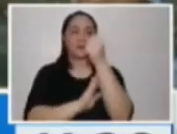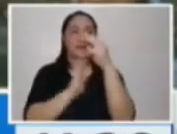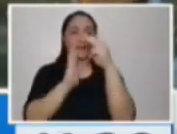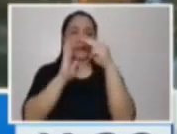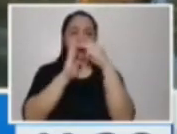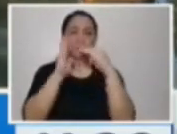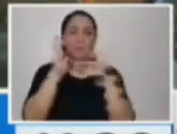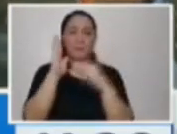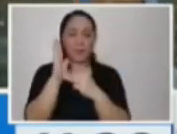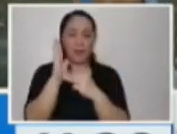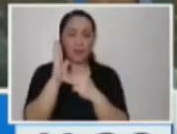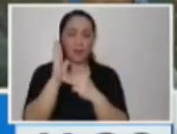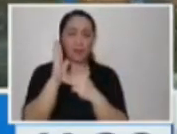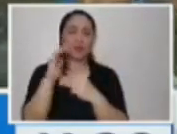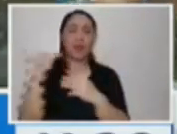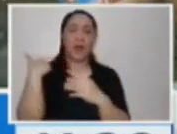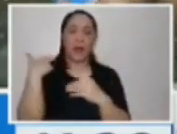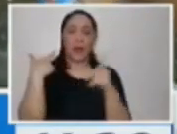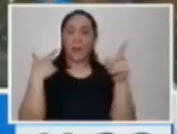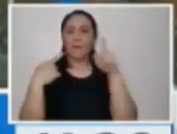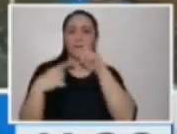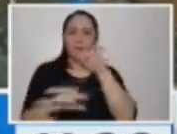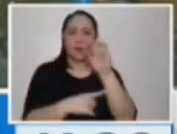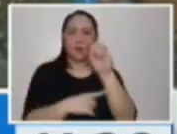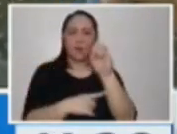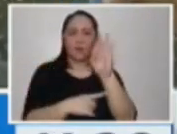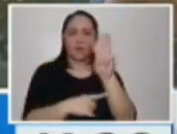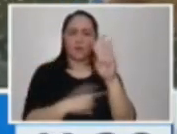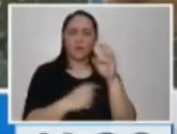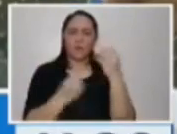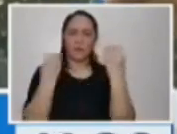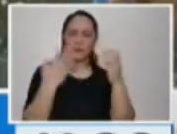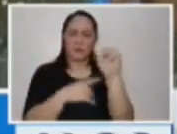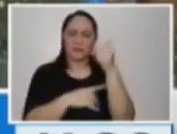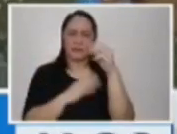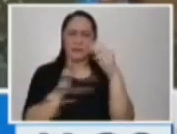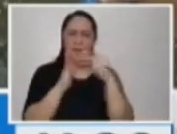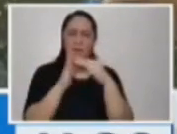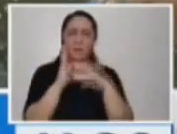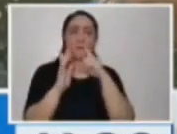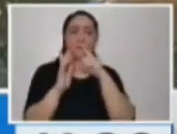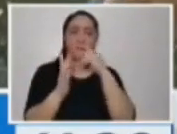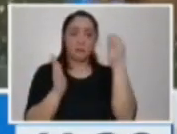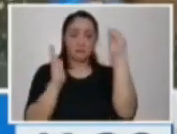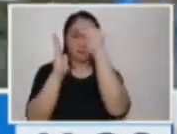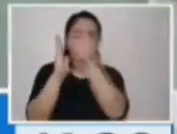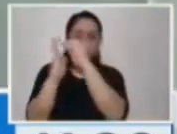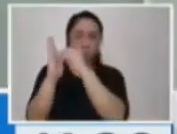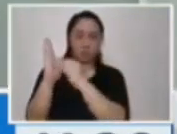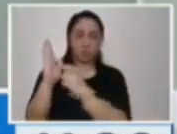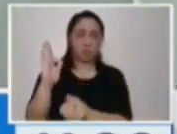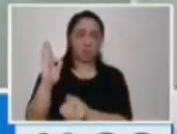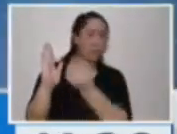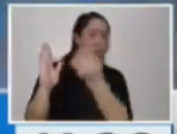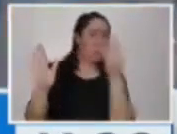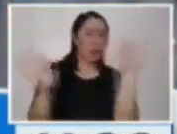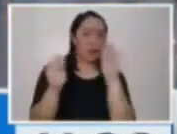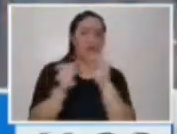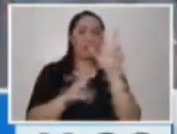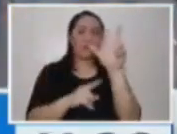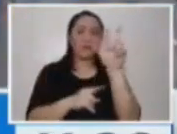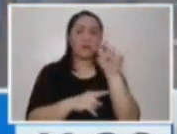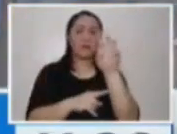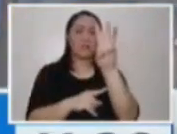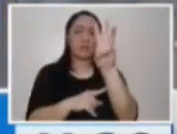natin ang lahat ng OFWs kasi itong nakasaad sa Universal Healthcare Law. So, General, ang ibig mo pong